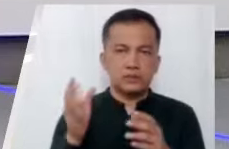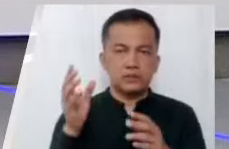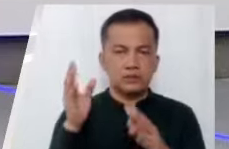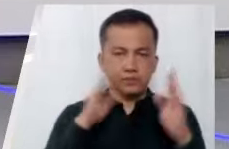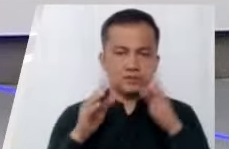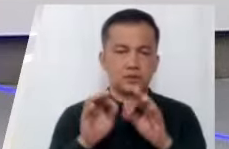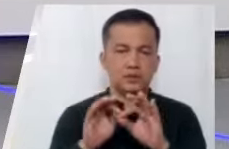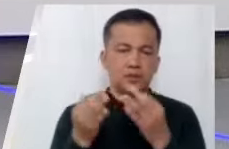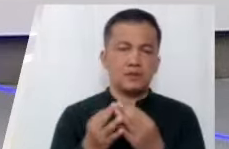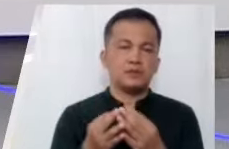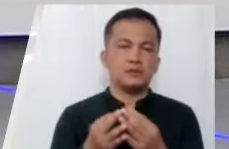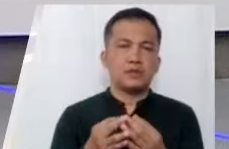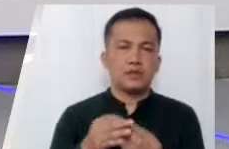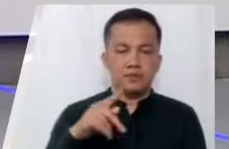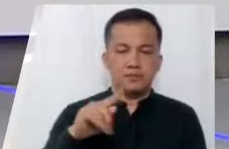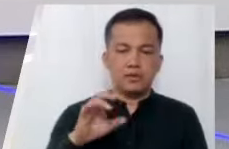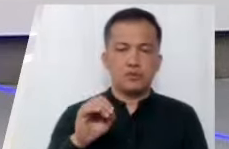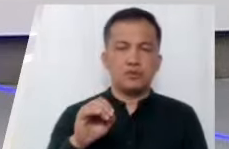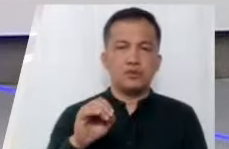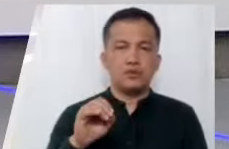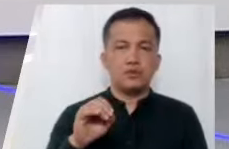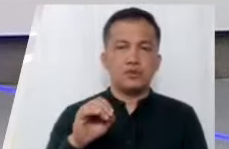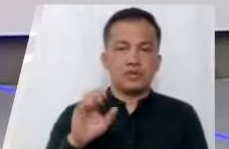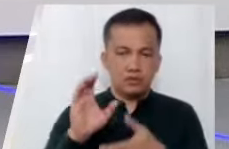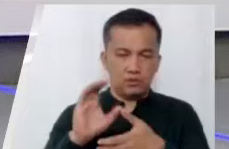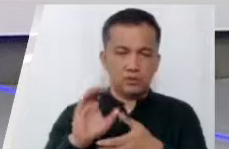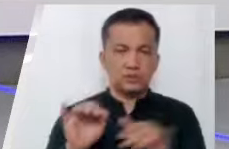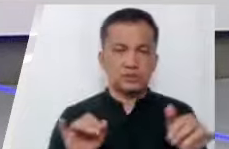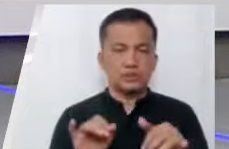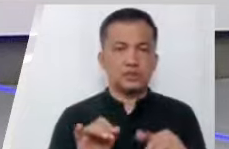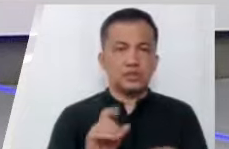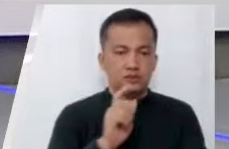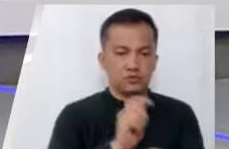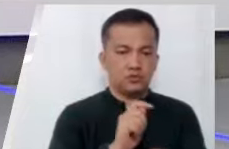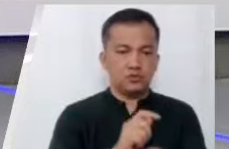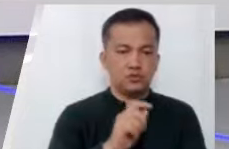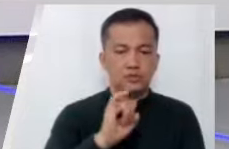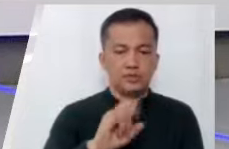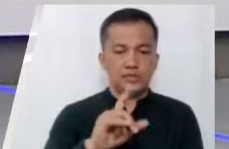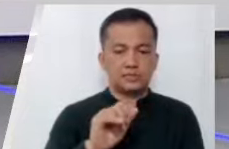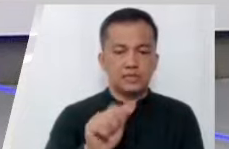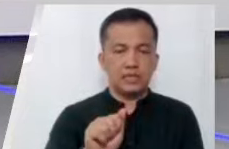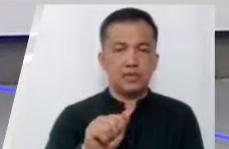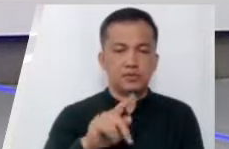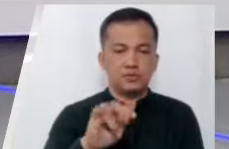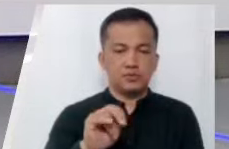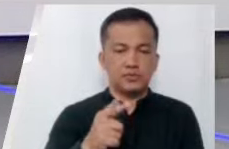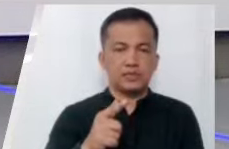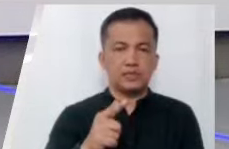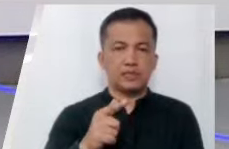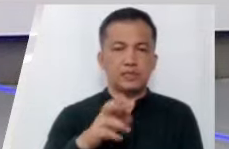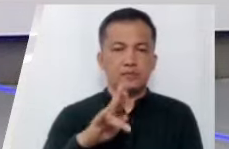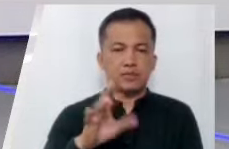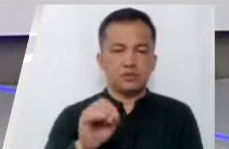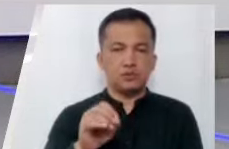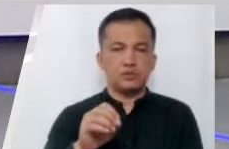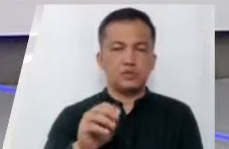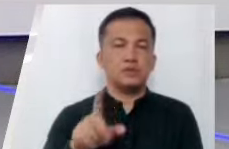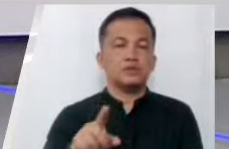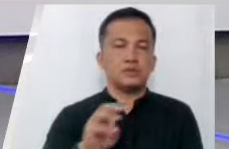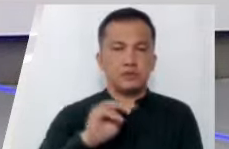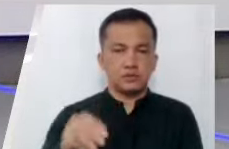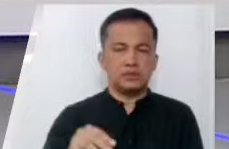Paho, Caloocan, pati po sa Tondo at Isla Puting Bato sa Maynila. Matapos masunugan, mahigit 2,000 pamilyang